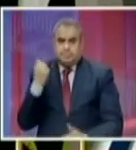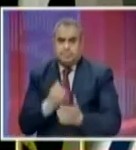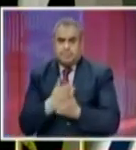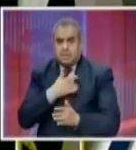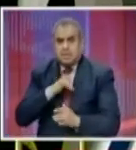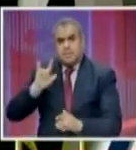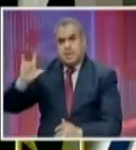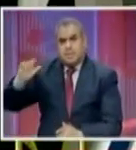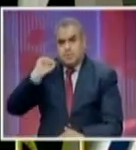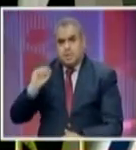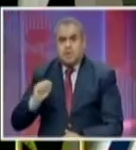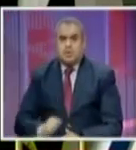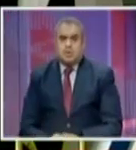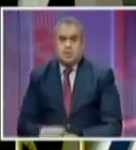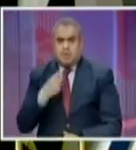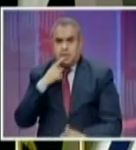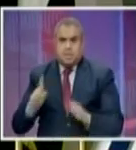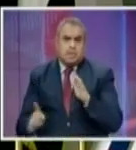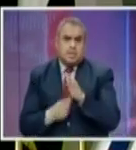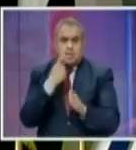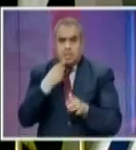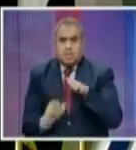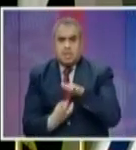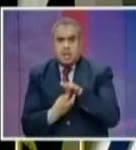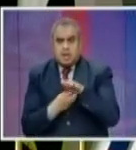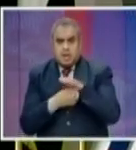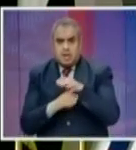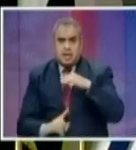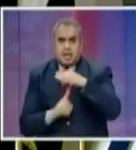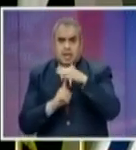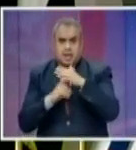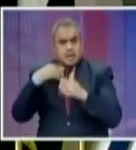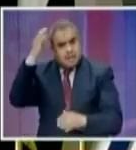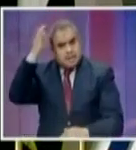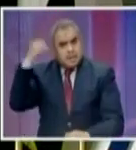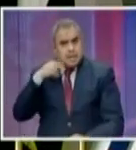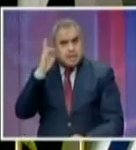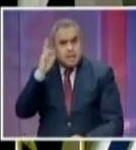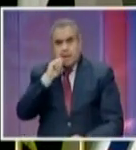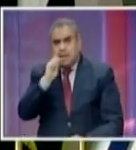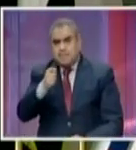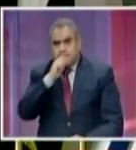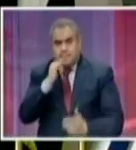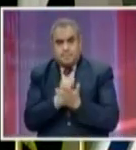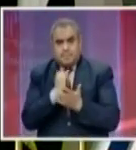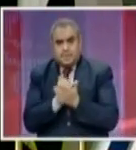جدا وانا اول معيد في مصر كمان في الجامعه الكنديه اعلام كيوس اعلام